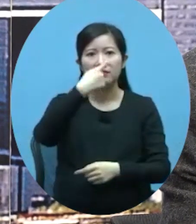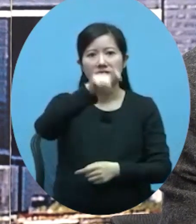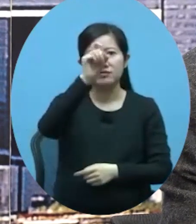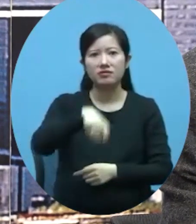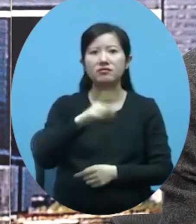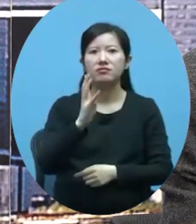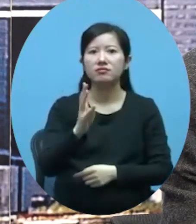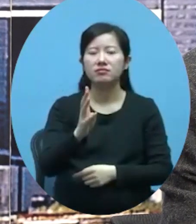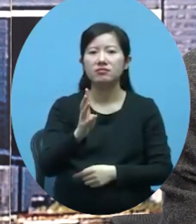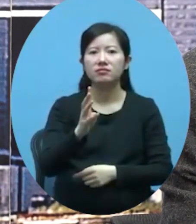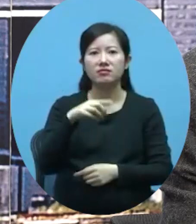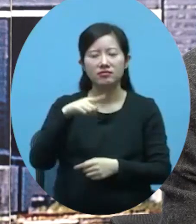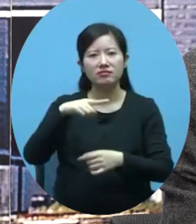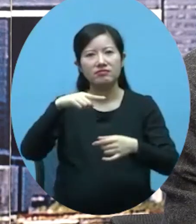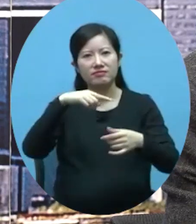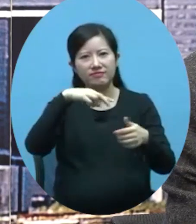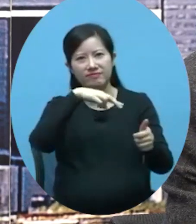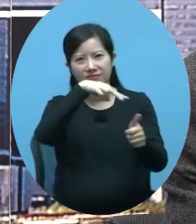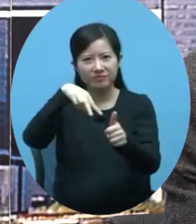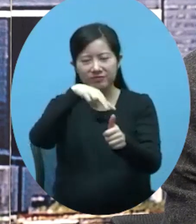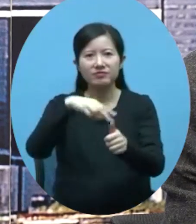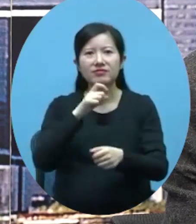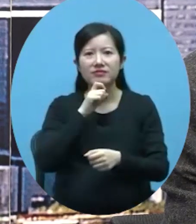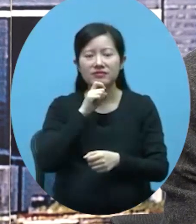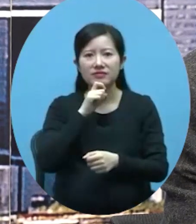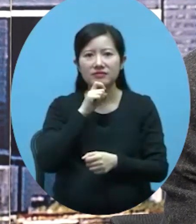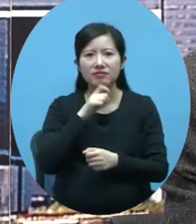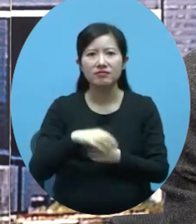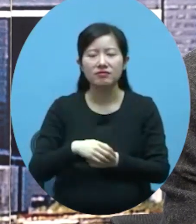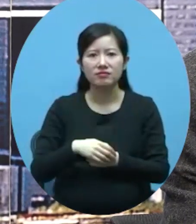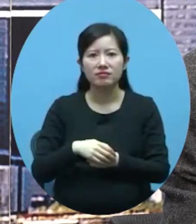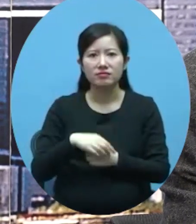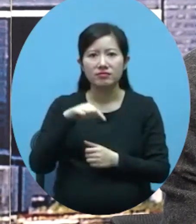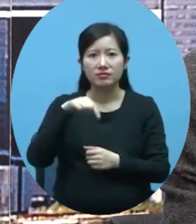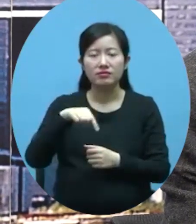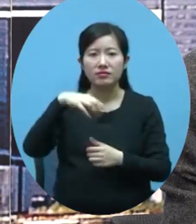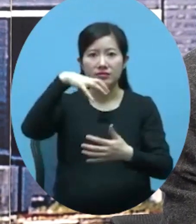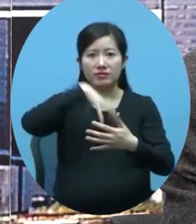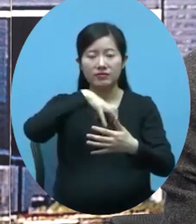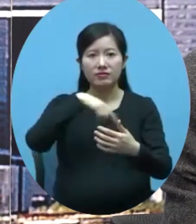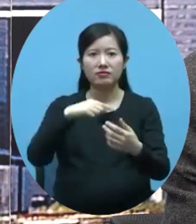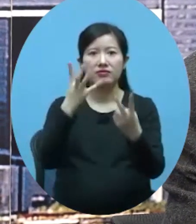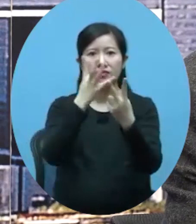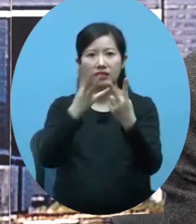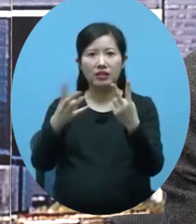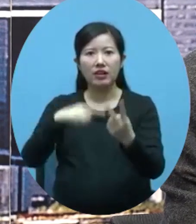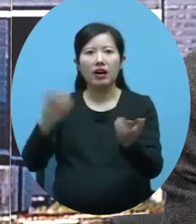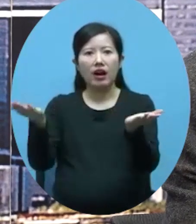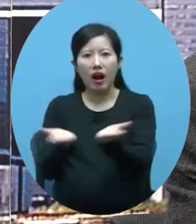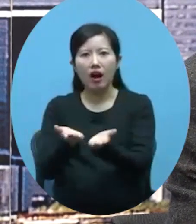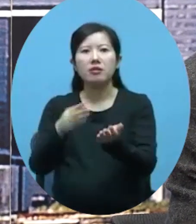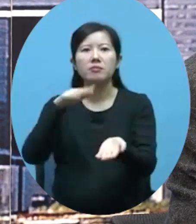个已经监测了9400个病人当中是有20个结果是一个确诊的个案